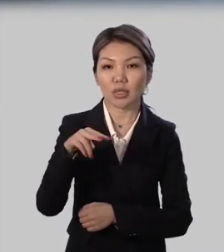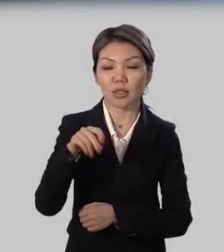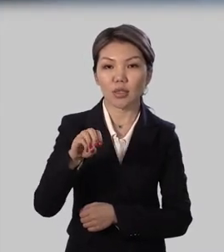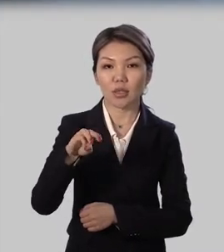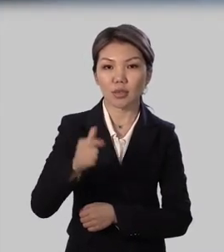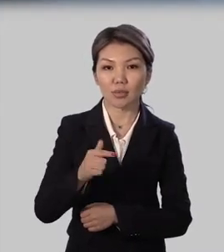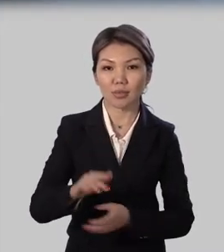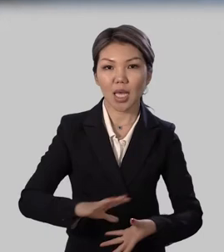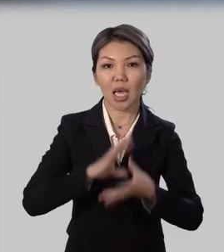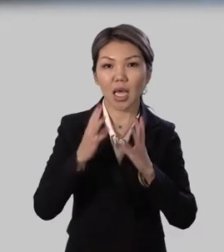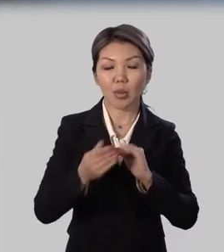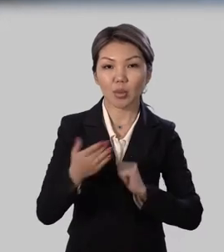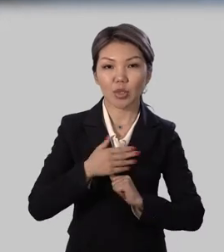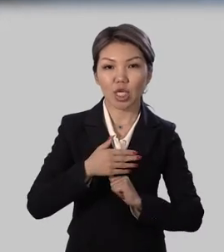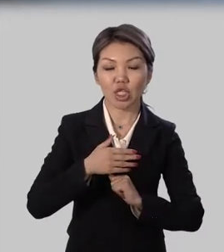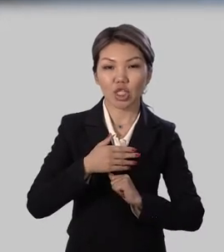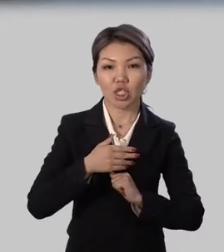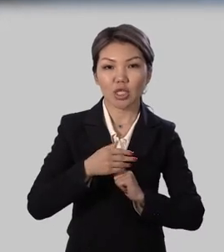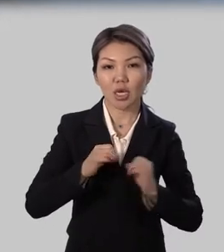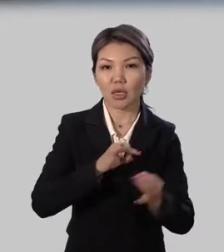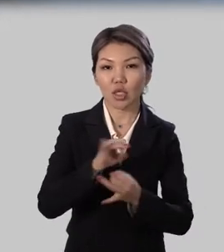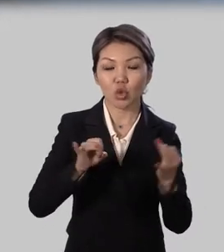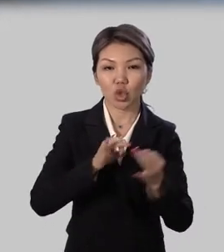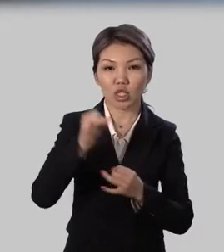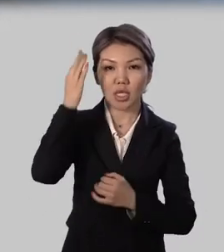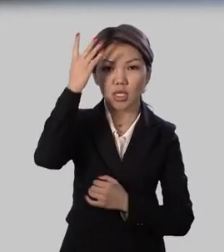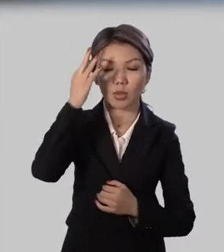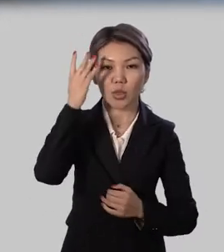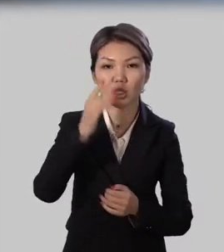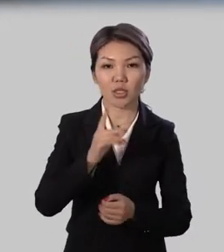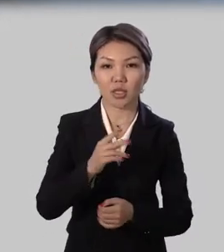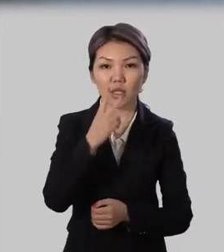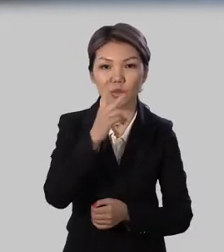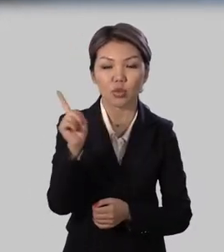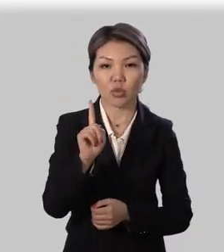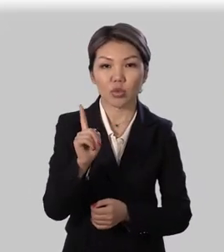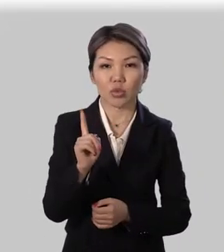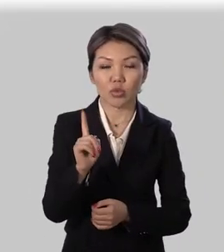обобщим наши рассуждения и посмотрим что у нас получилось